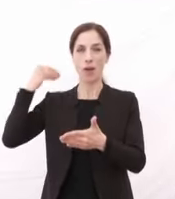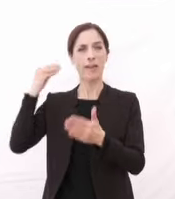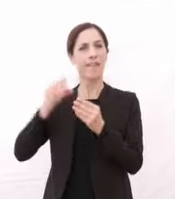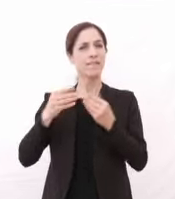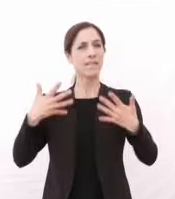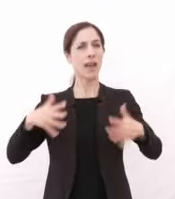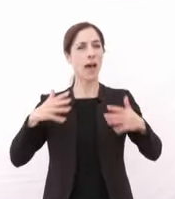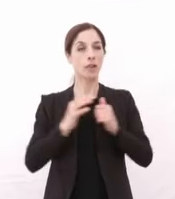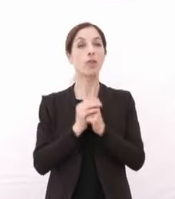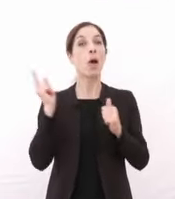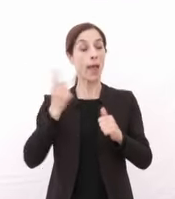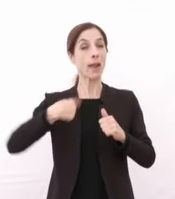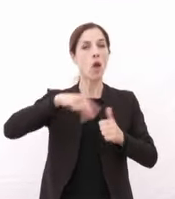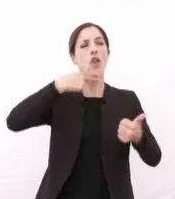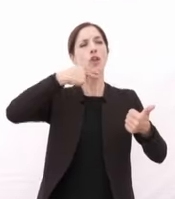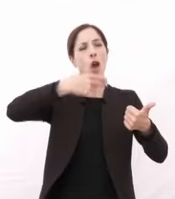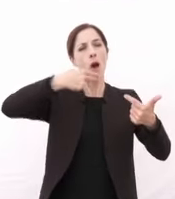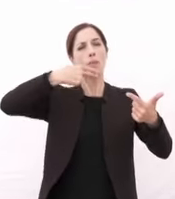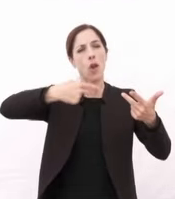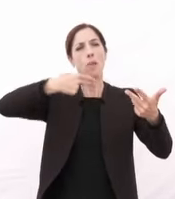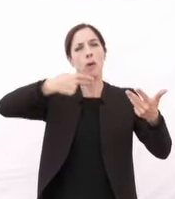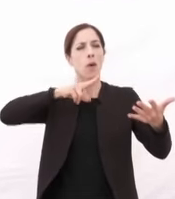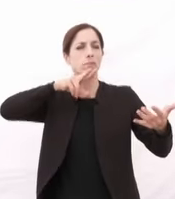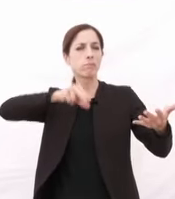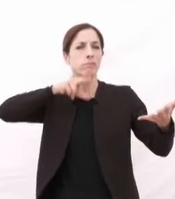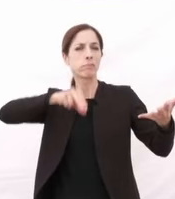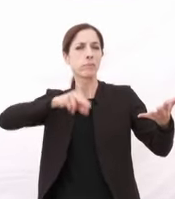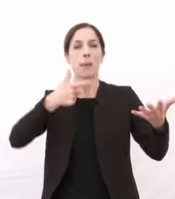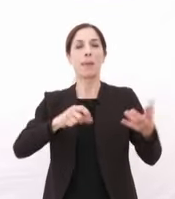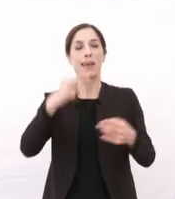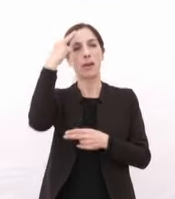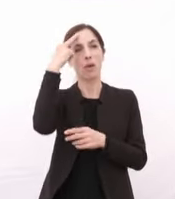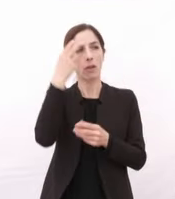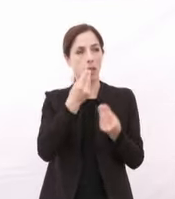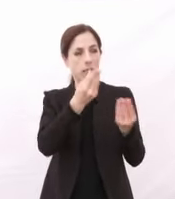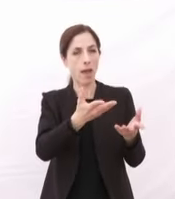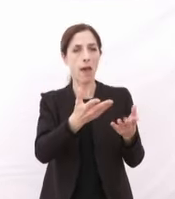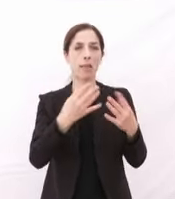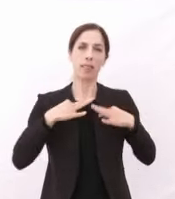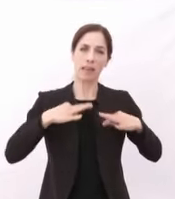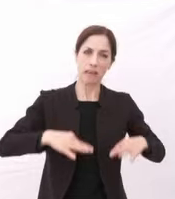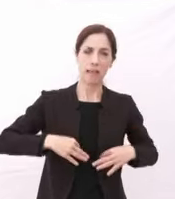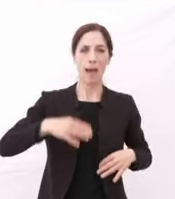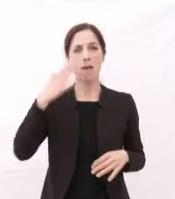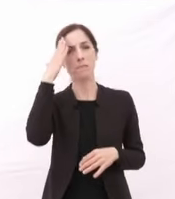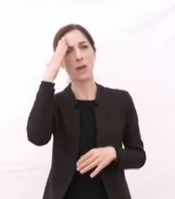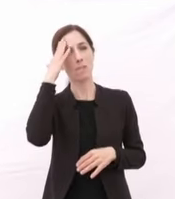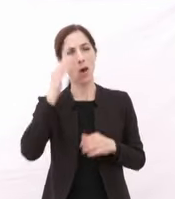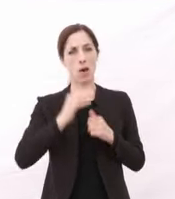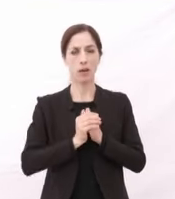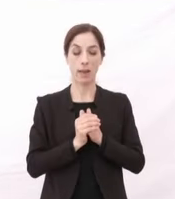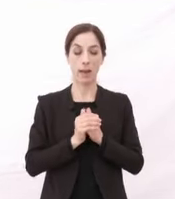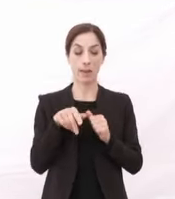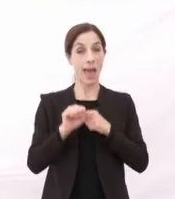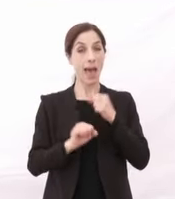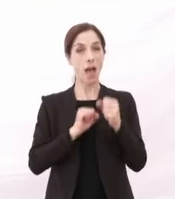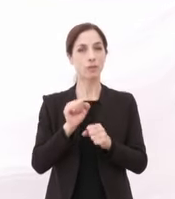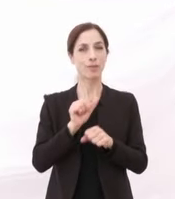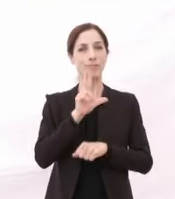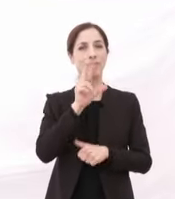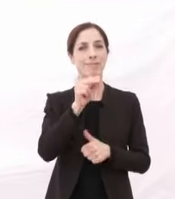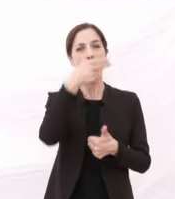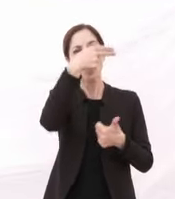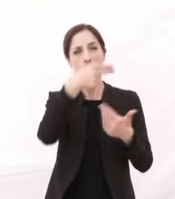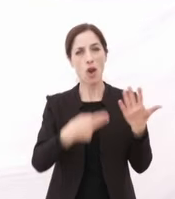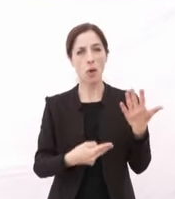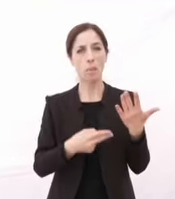ricordare ciascuno di loro, di riconoscere loro uguale dignità e memoria. Noi consideriamo quest'atto importante come una